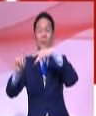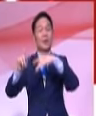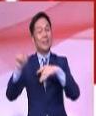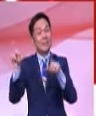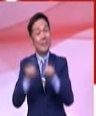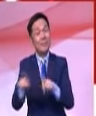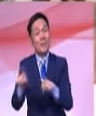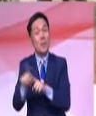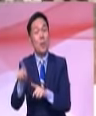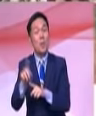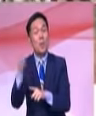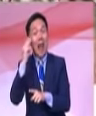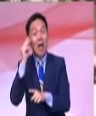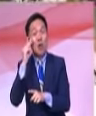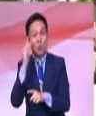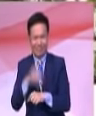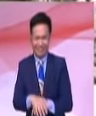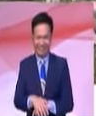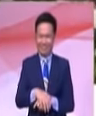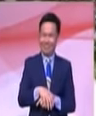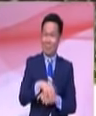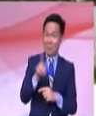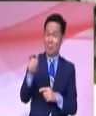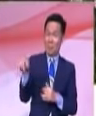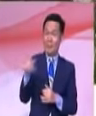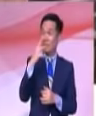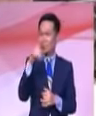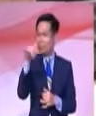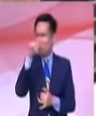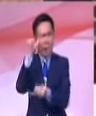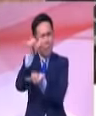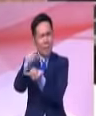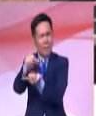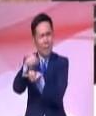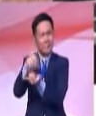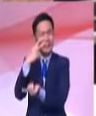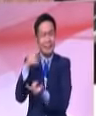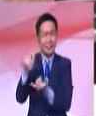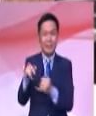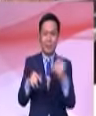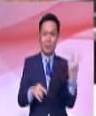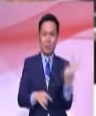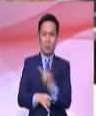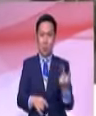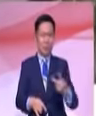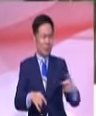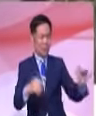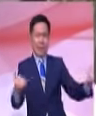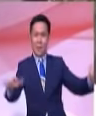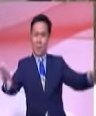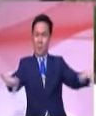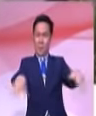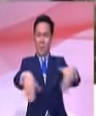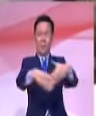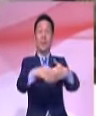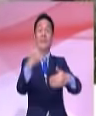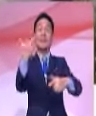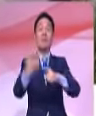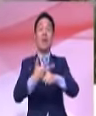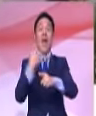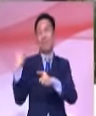menantu. Sebelum diraikan, pasangan Jiwang dan Juwita telah disatukan dan dibiarkan bersama sejak 3 bulan